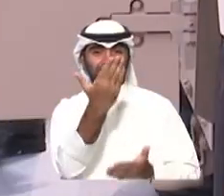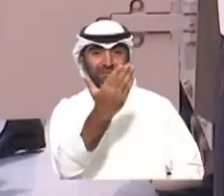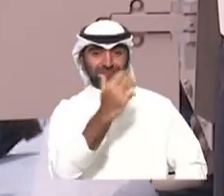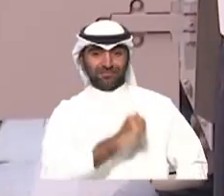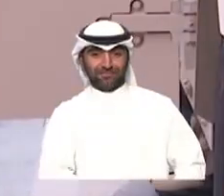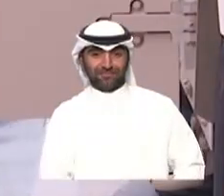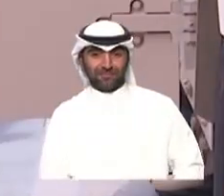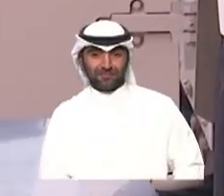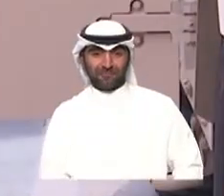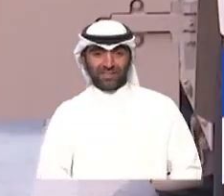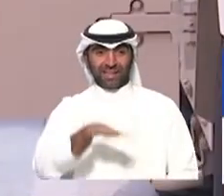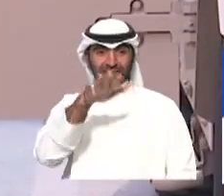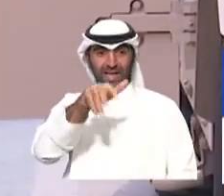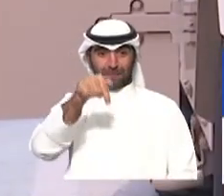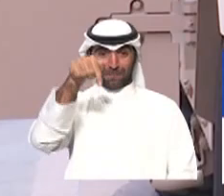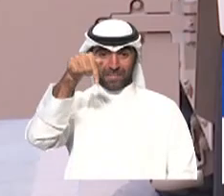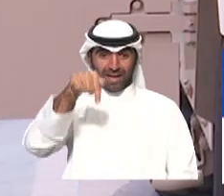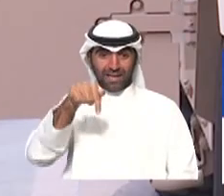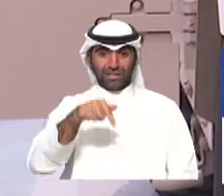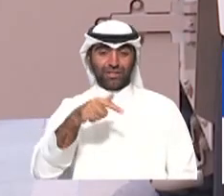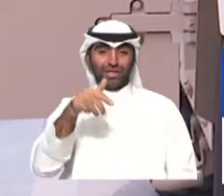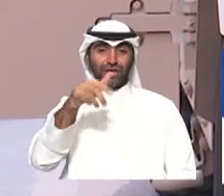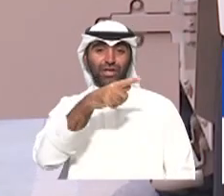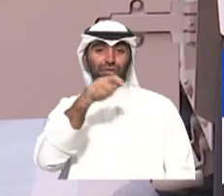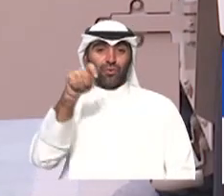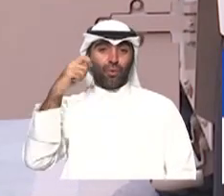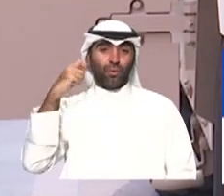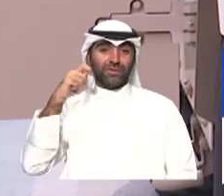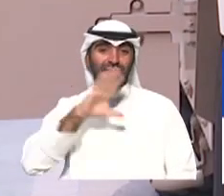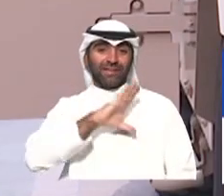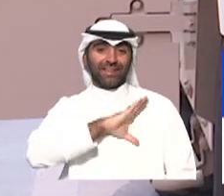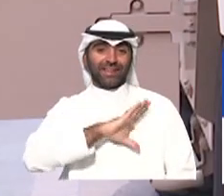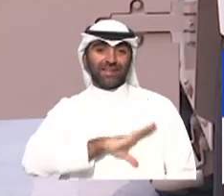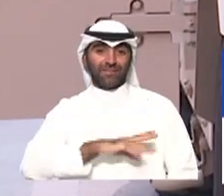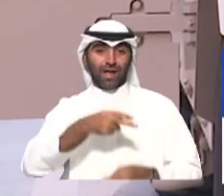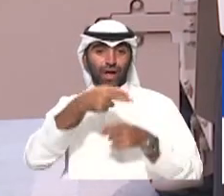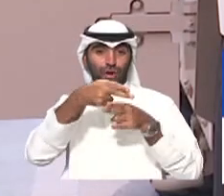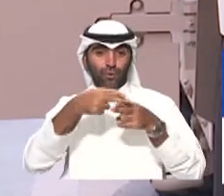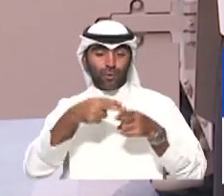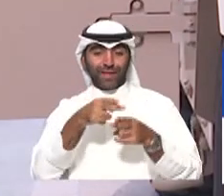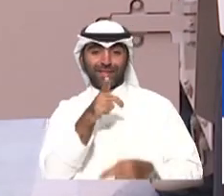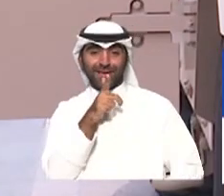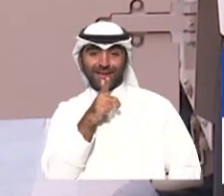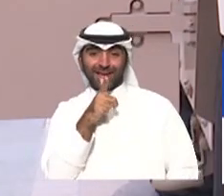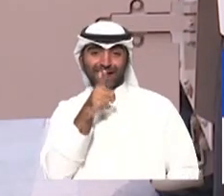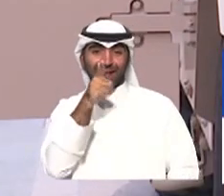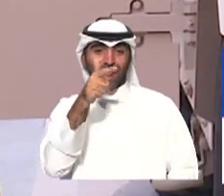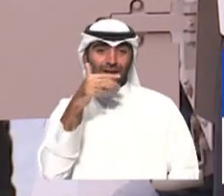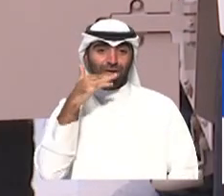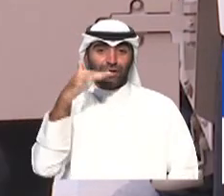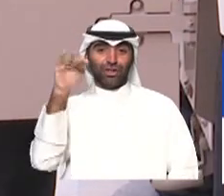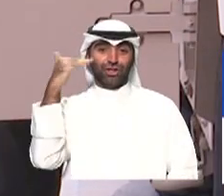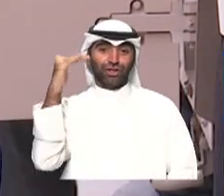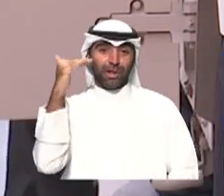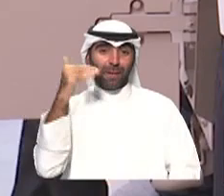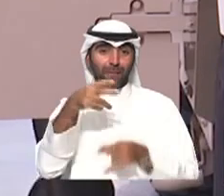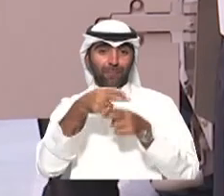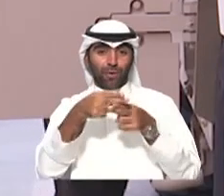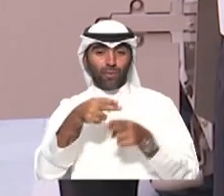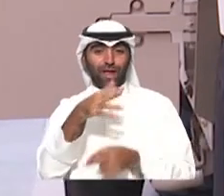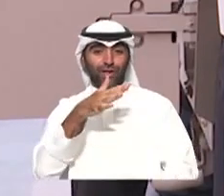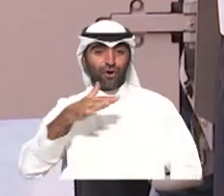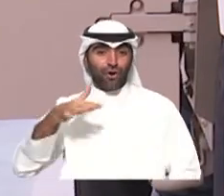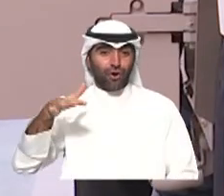والتنويري للشباب الكويتي للالتحاق بشرف الخدمة العسكرية والخدمة الوطنية العسكرية. يتم من